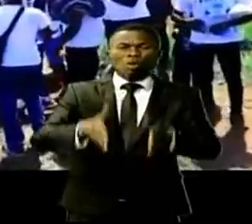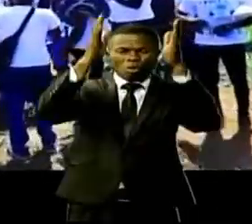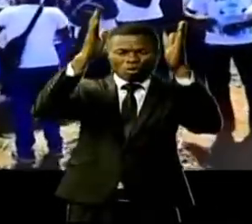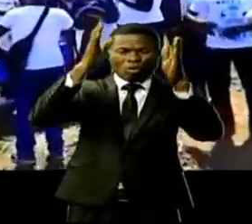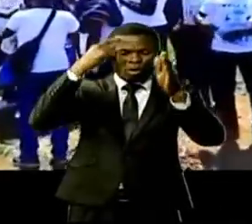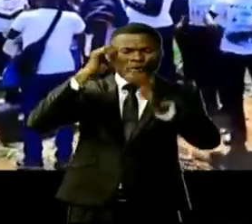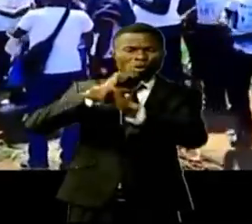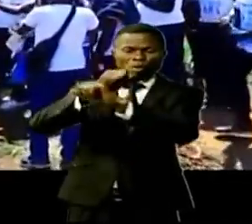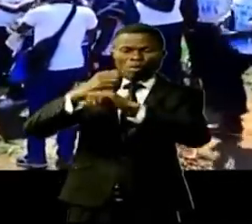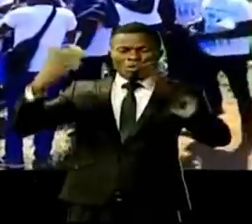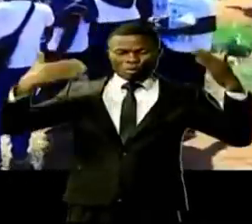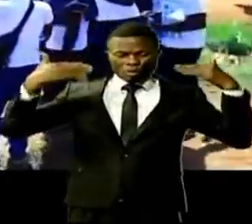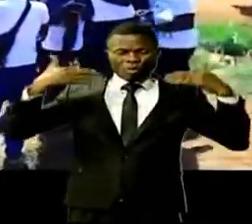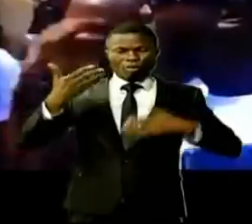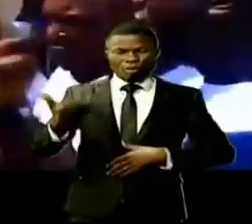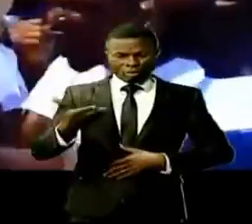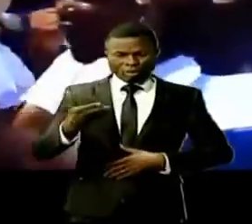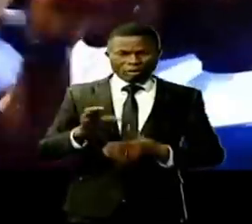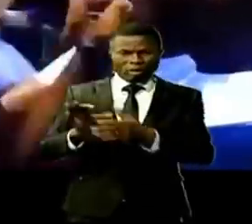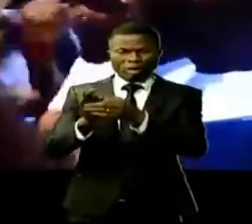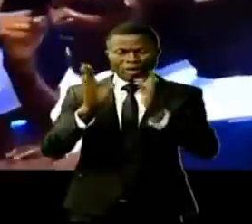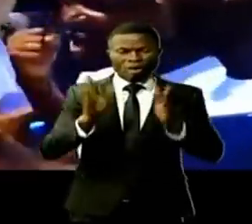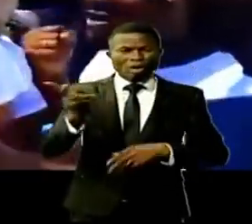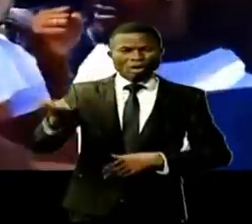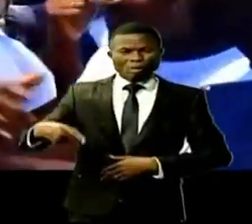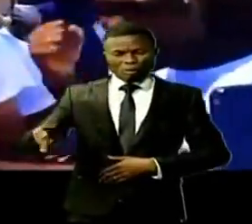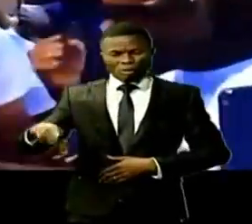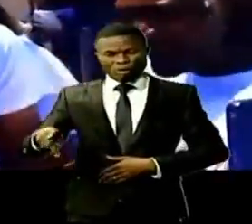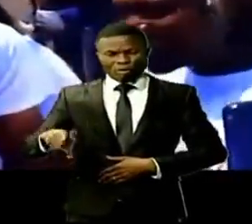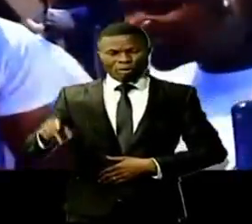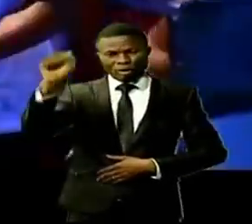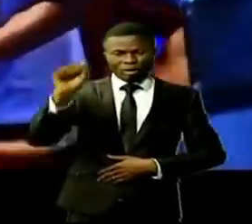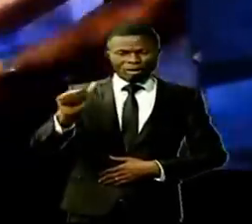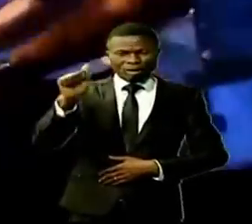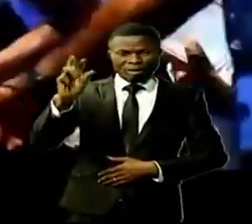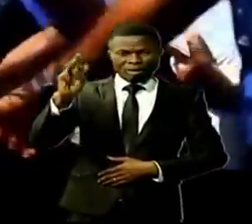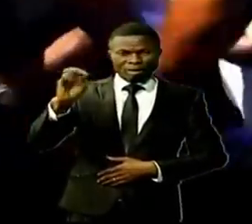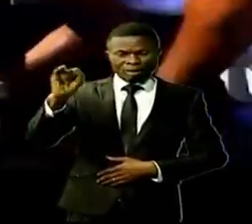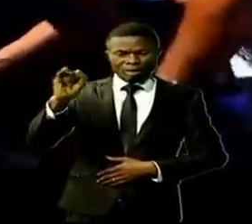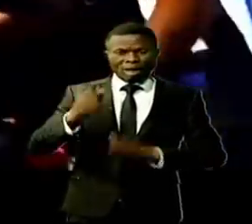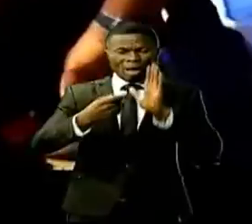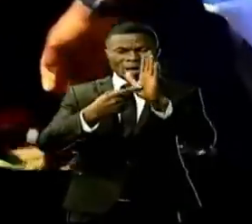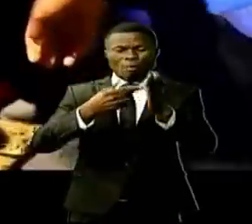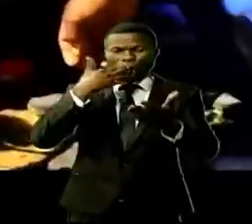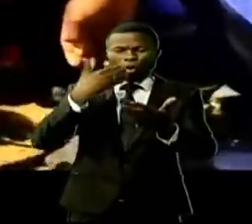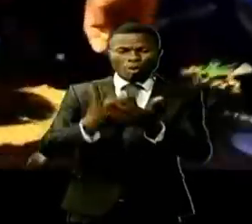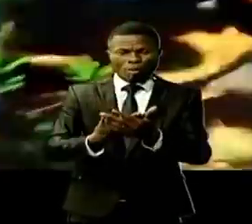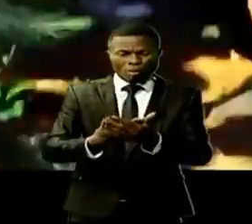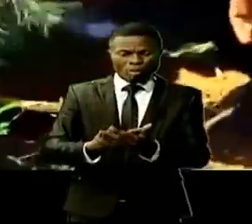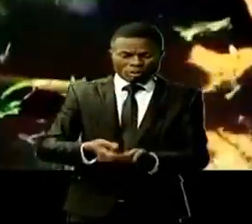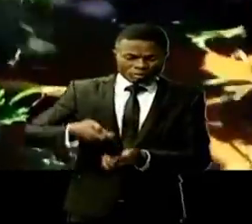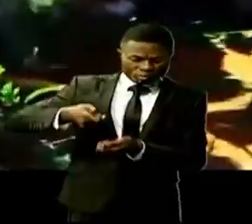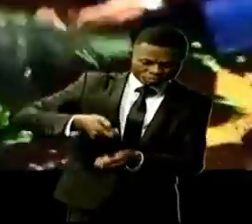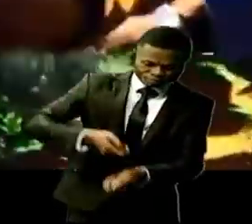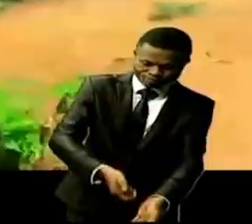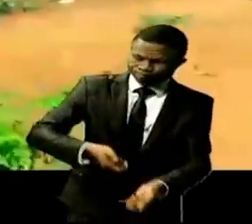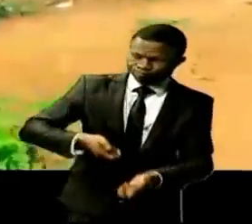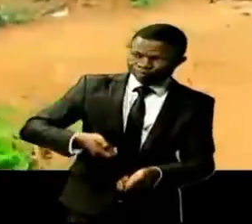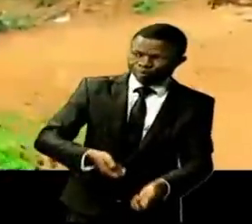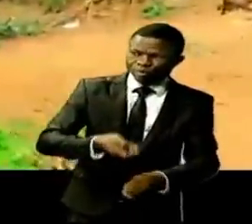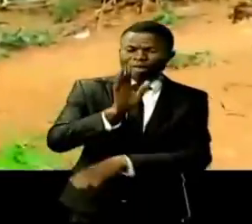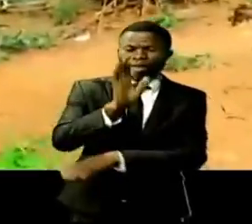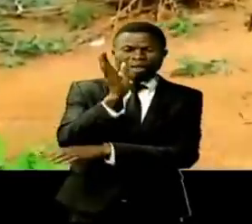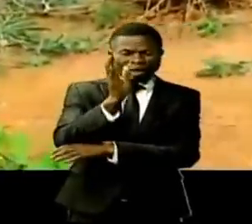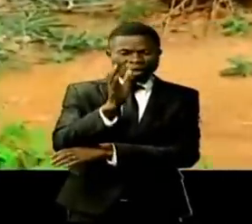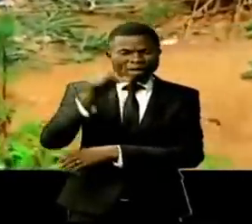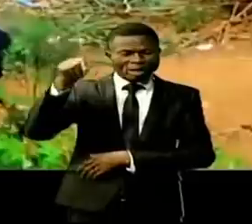conservation de l'écosystème. Le coordonnateur provincial Sami Muganza Mugalu a prêché par l'exemple en plantant quelques plantunes au